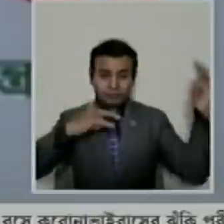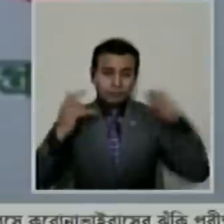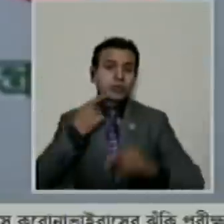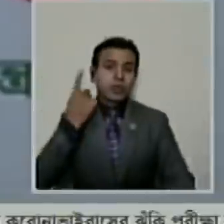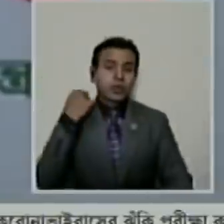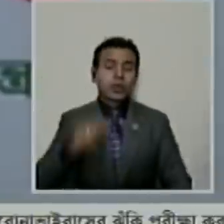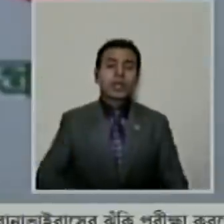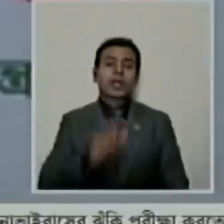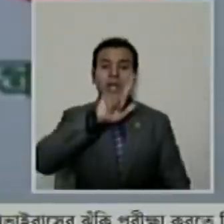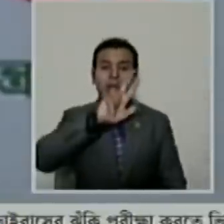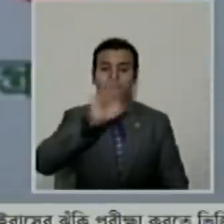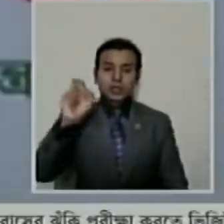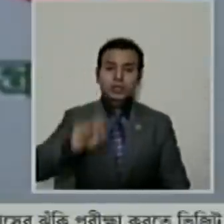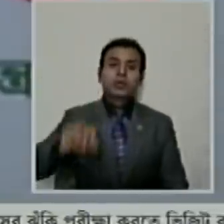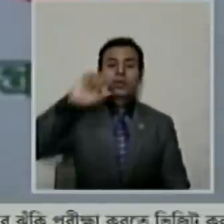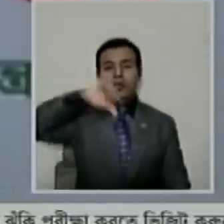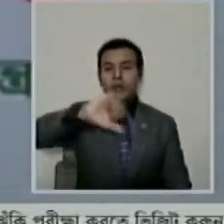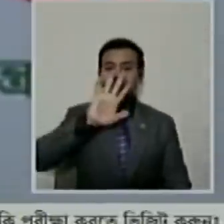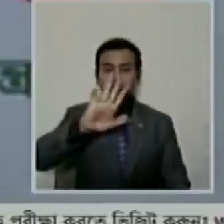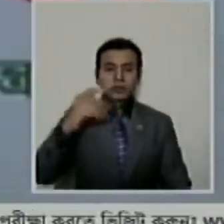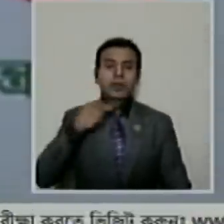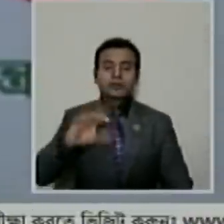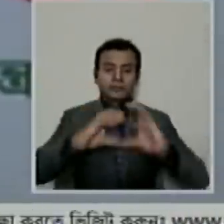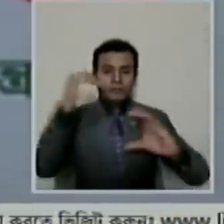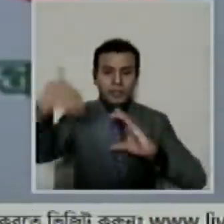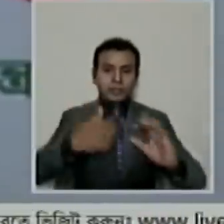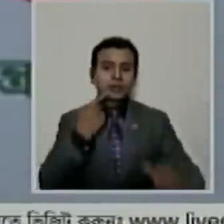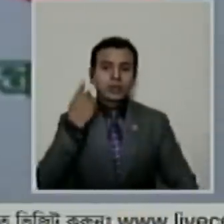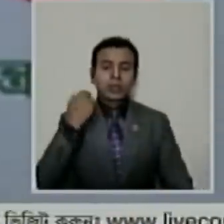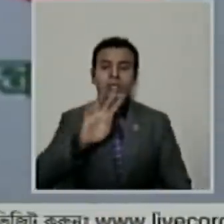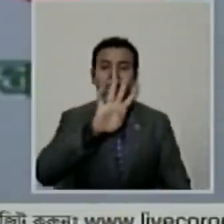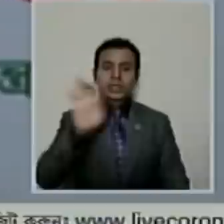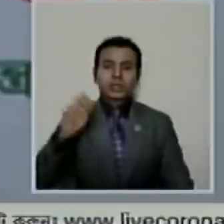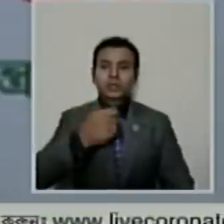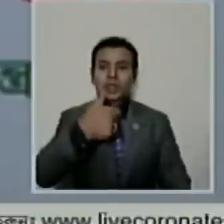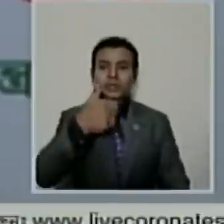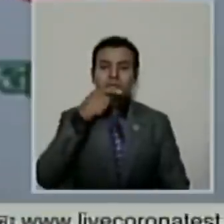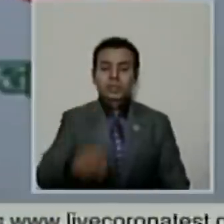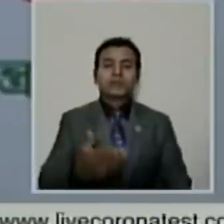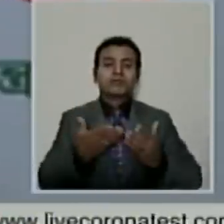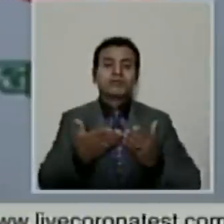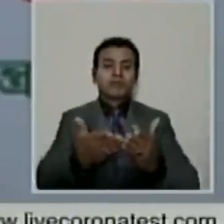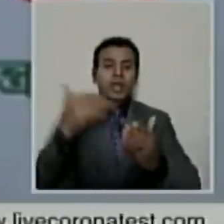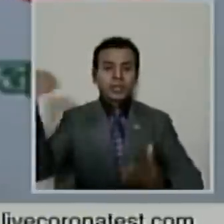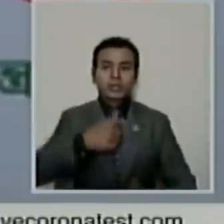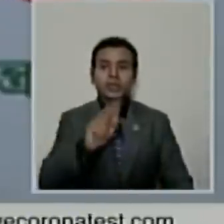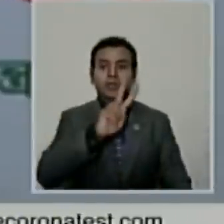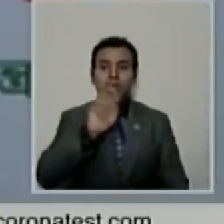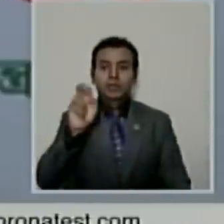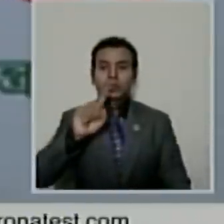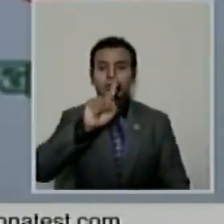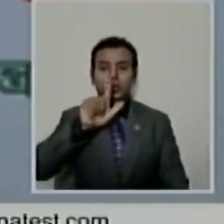406 জন, সমুদ্র বন্দরে 217 জন এবং এ পর্যন্ত 24 ঘন্টায় মোট স্ক্রিনিং